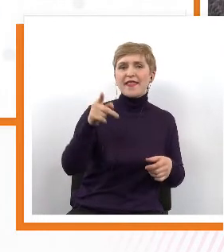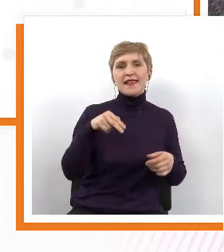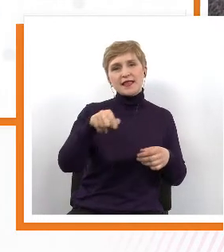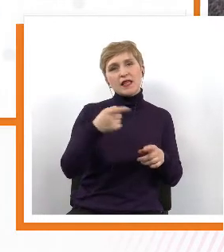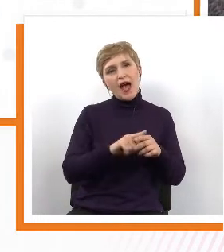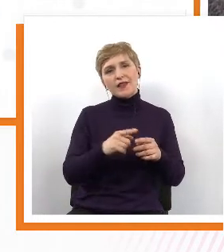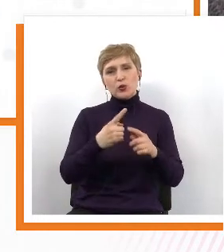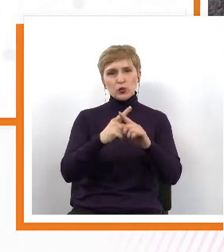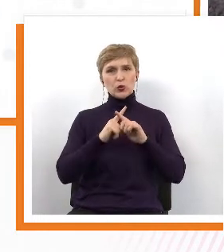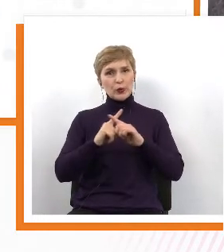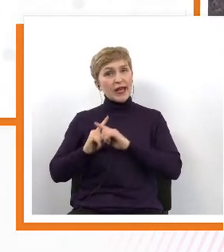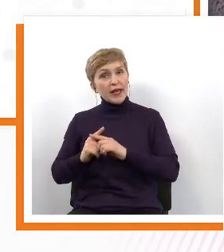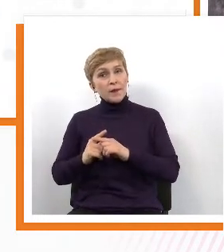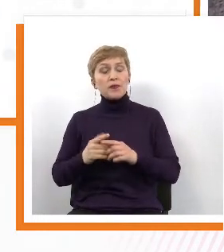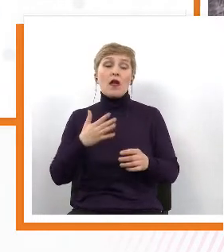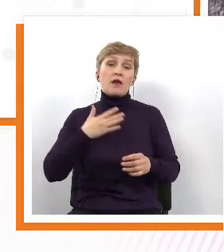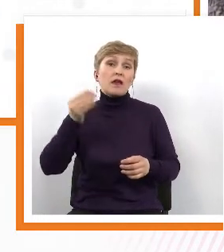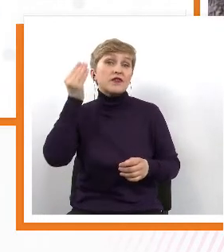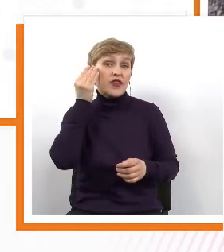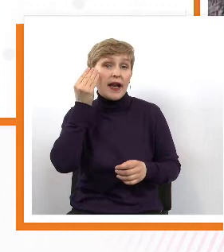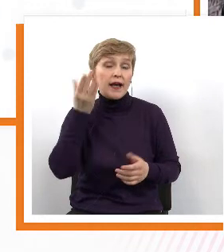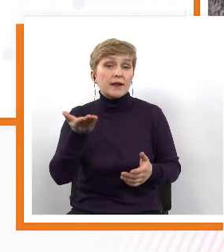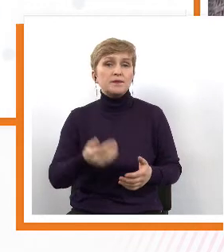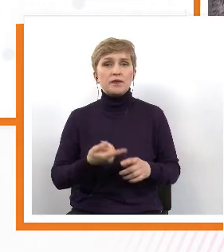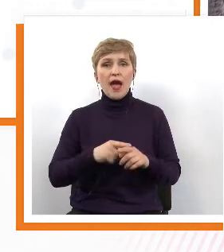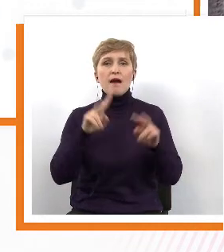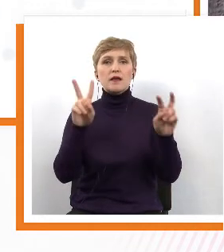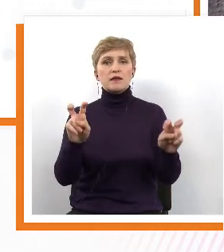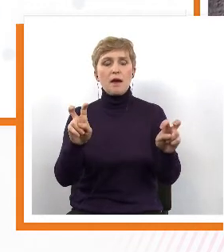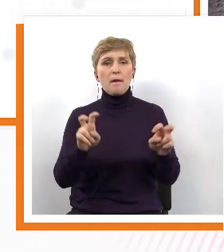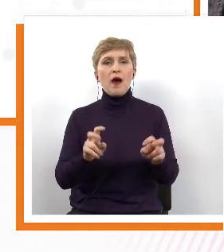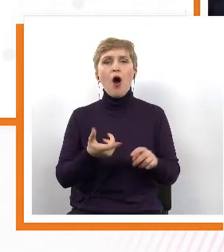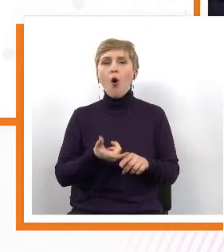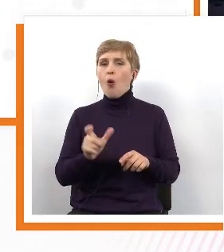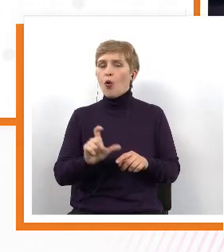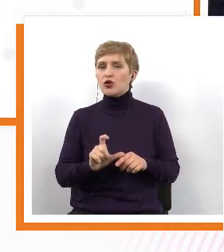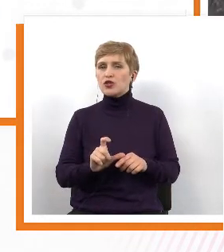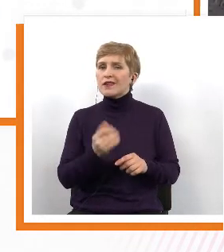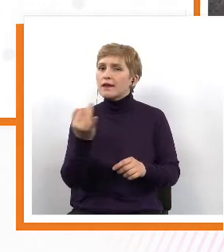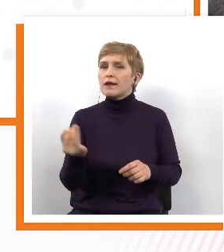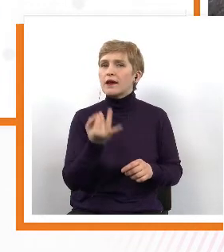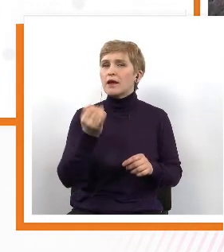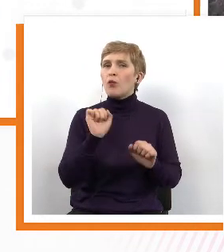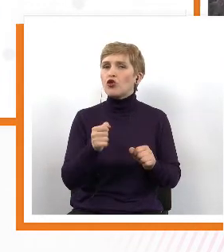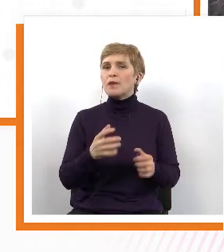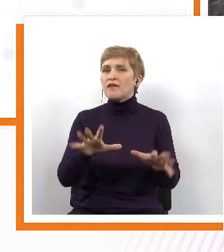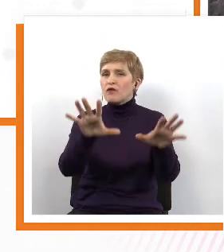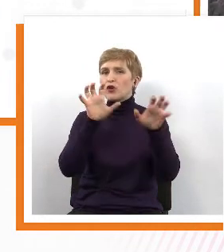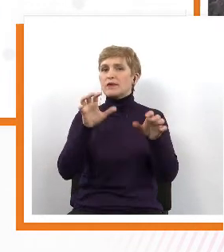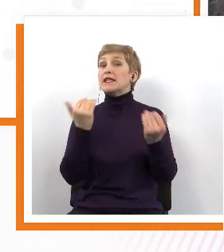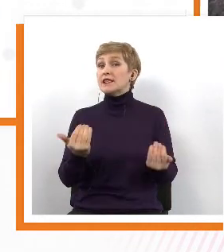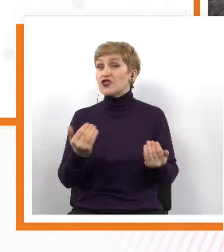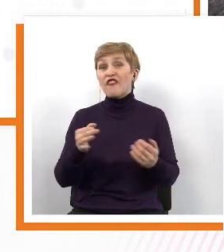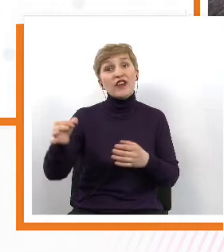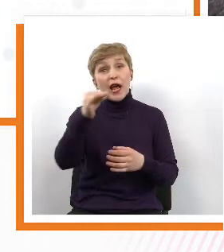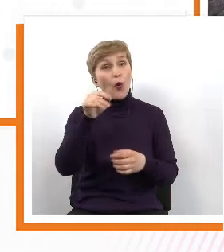эти уступки. На наш взгляд, эта тема очень интересно может быть воспринято сейчас и в